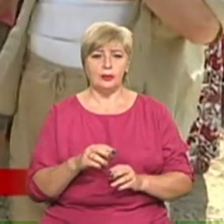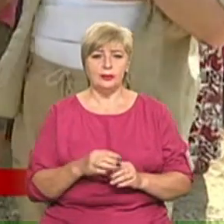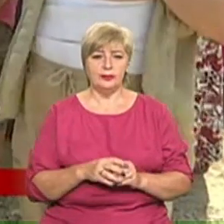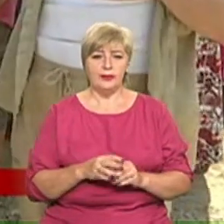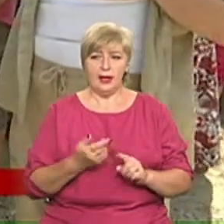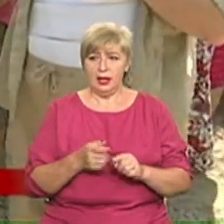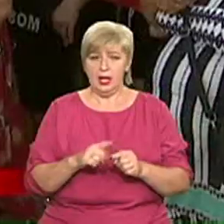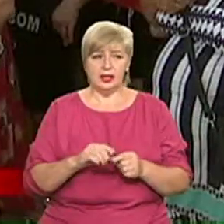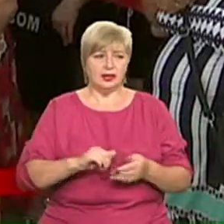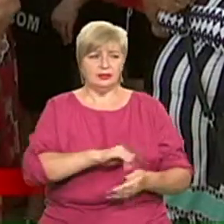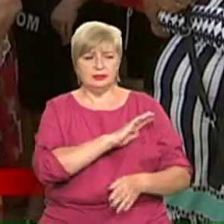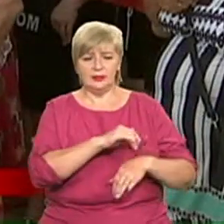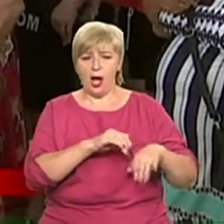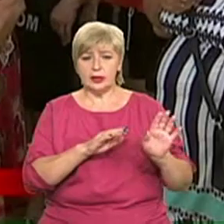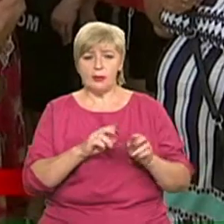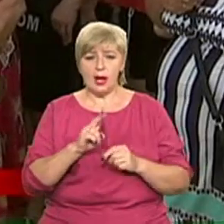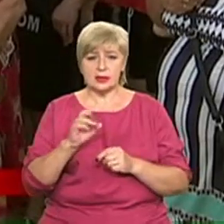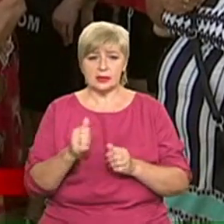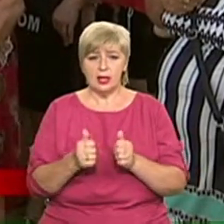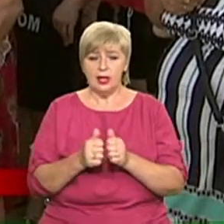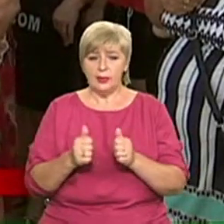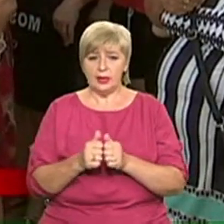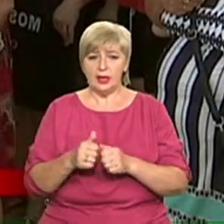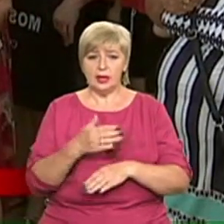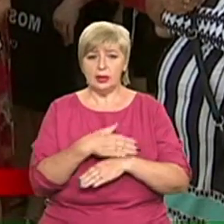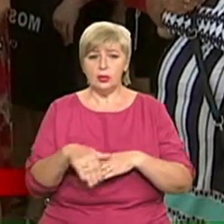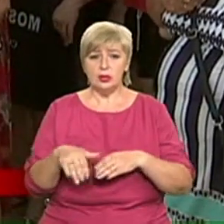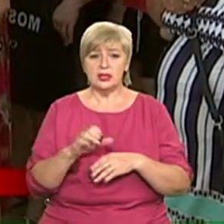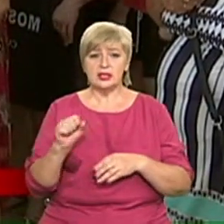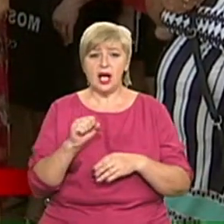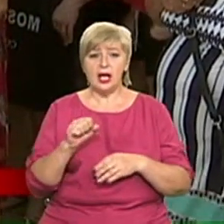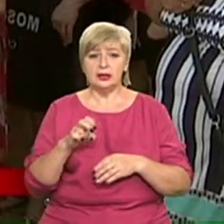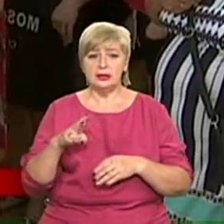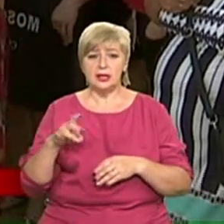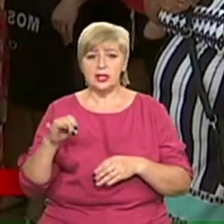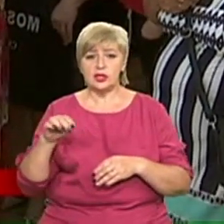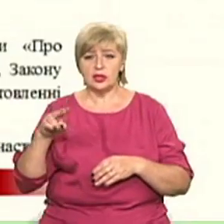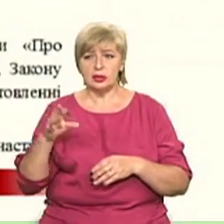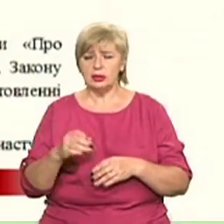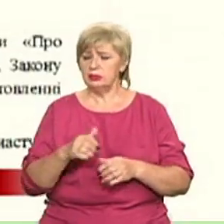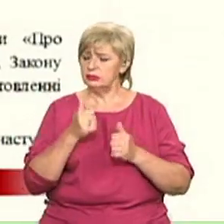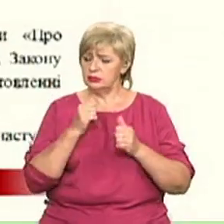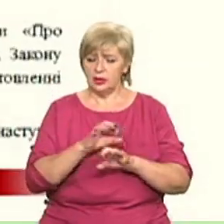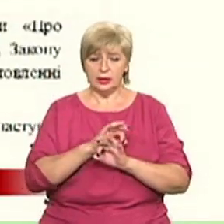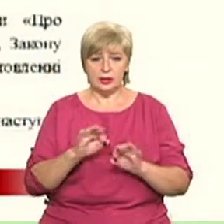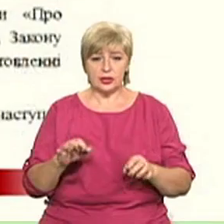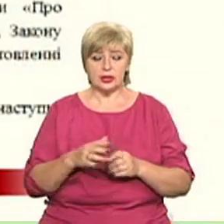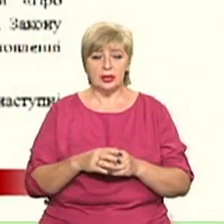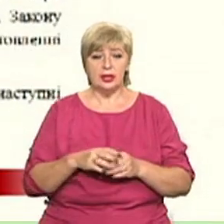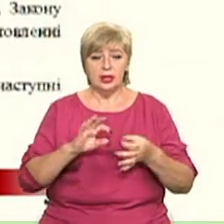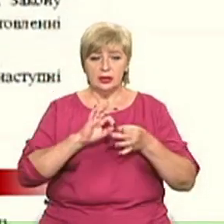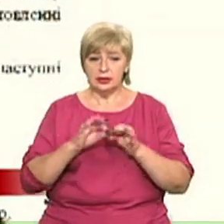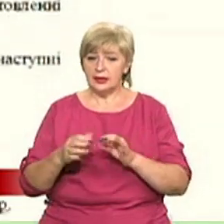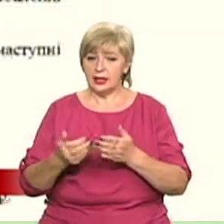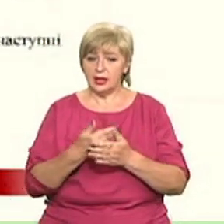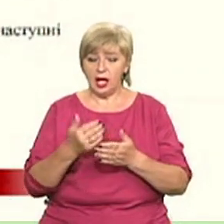Это отписка своего рода. Параллельно улице идет Андрейченко, сделано на совесть аж до Таранского. Деталі надіслали запит